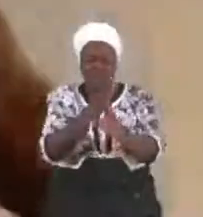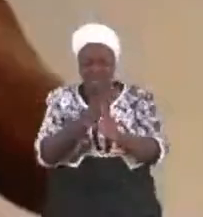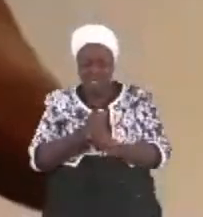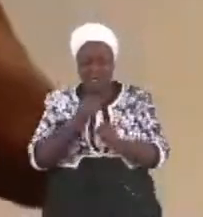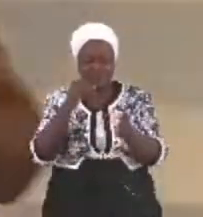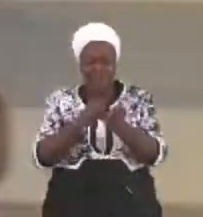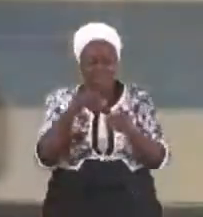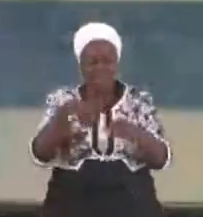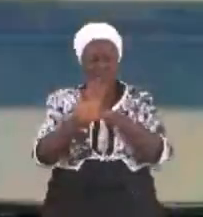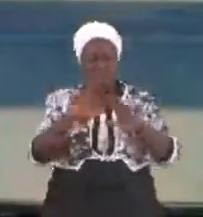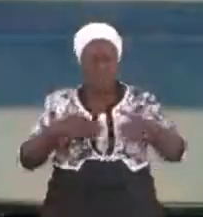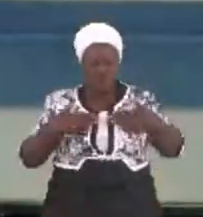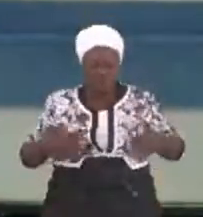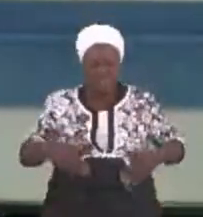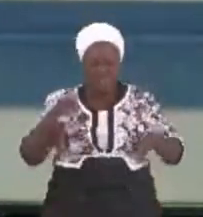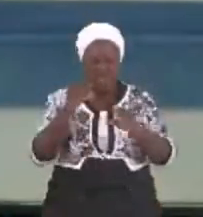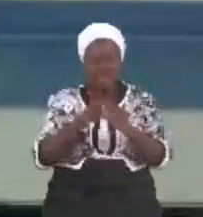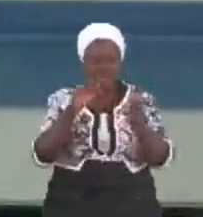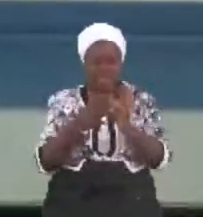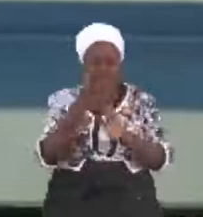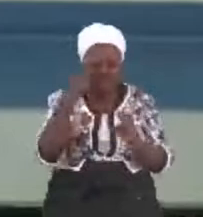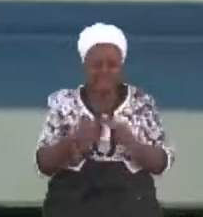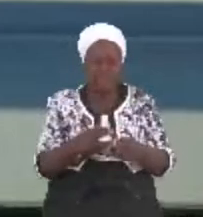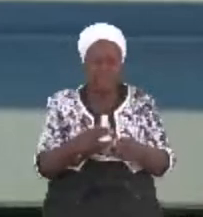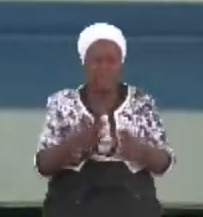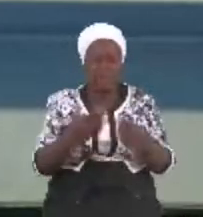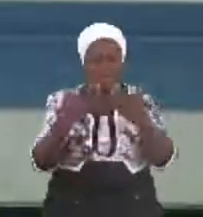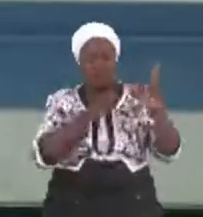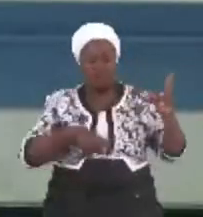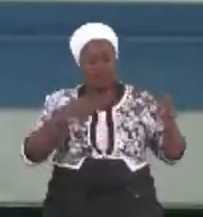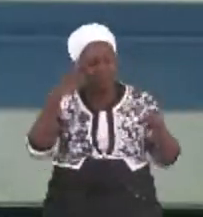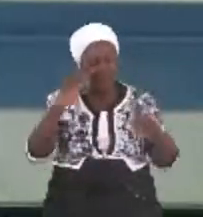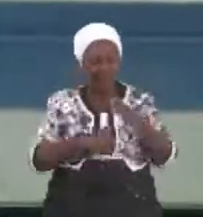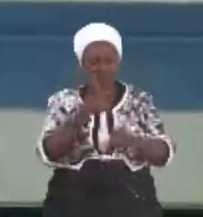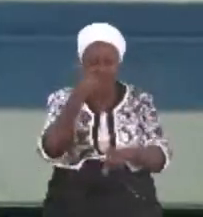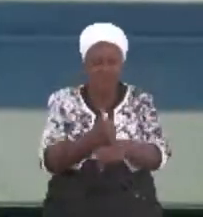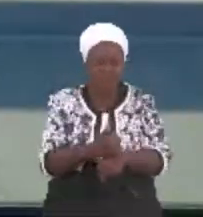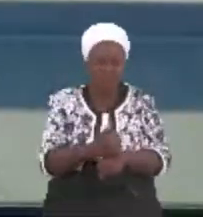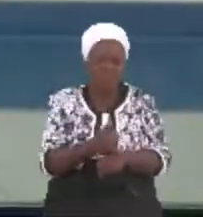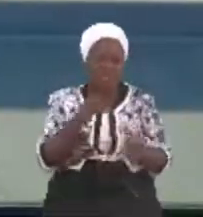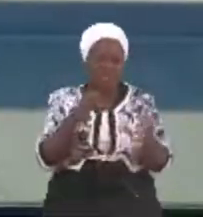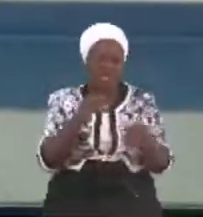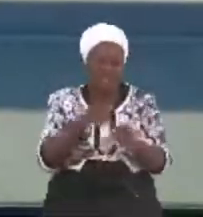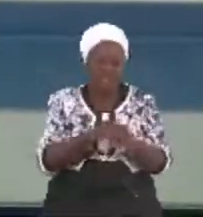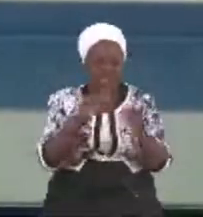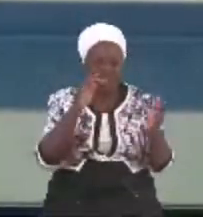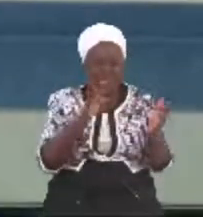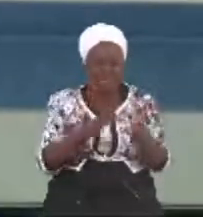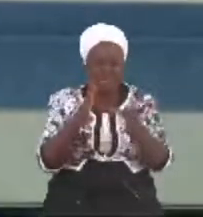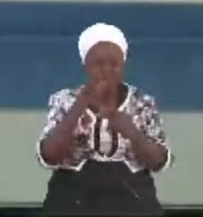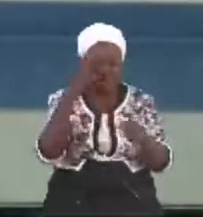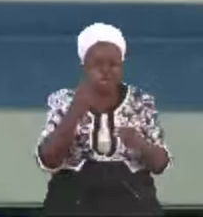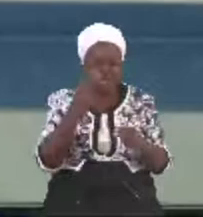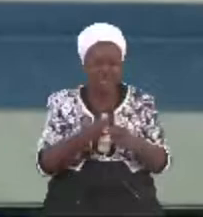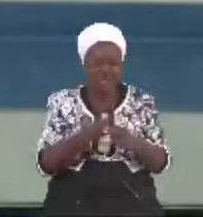Reçois-le dans ton corps au nom de Jésus. Merci Seigneur pour la confirmation. Au nom de